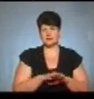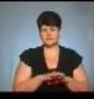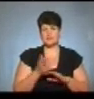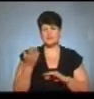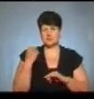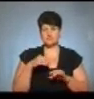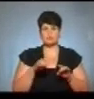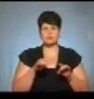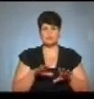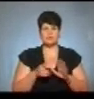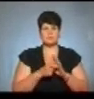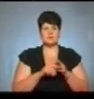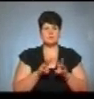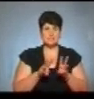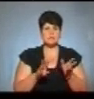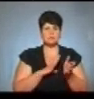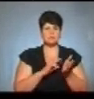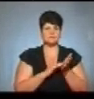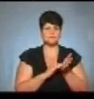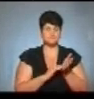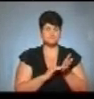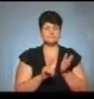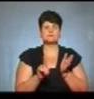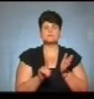редакції постанови Кабінету міністрів було те, що